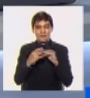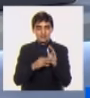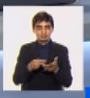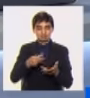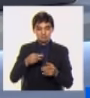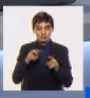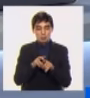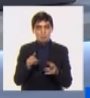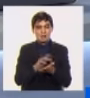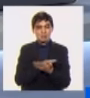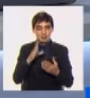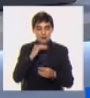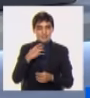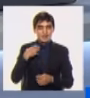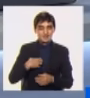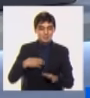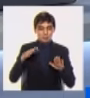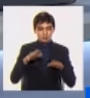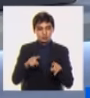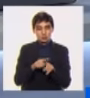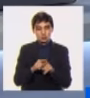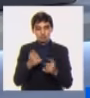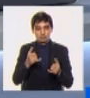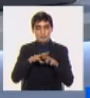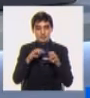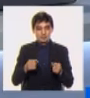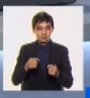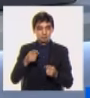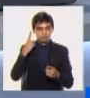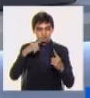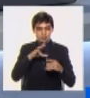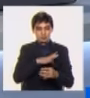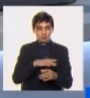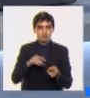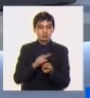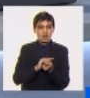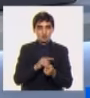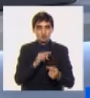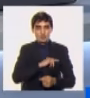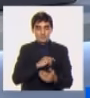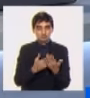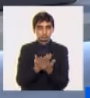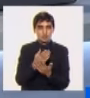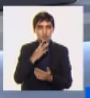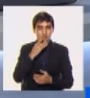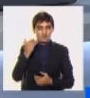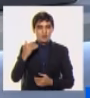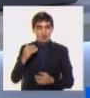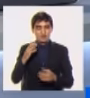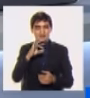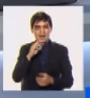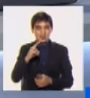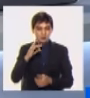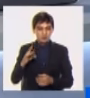бесплатно во франции сегодня правительство приступило к разработке плана скорейшего возобновление работы туристического сектора и поддержки